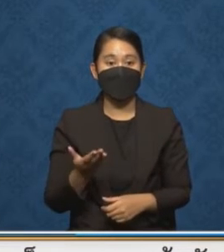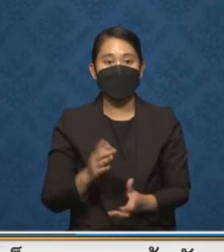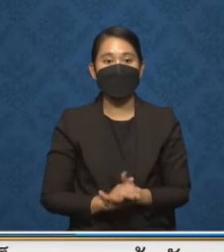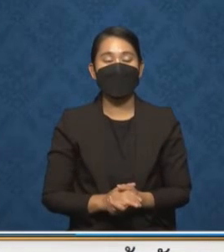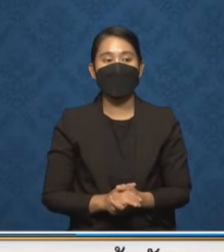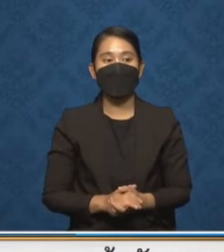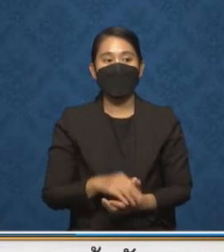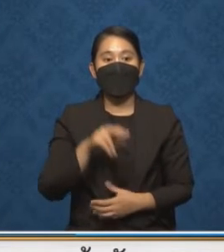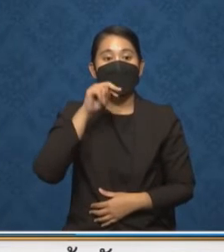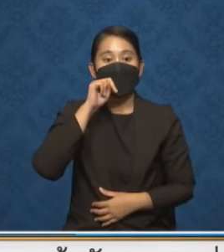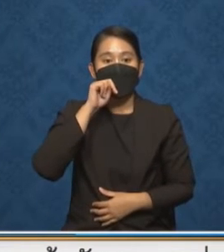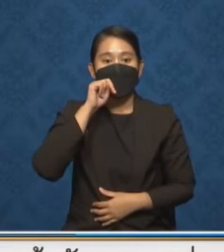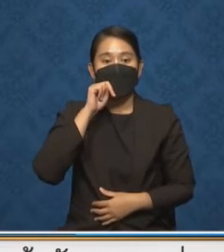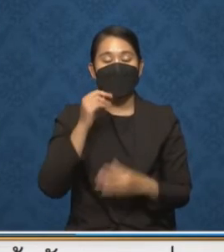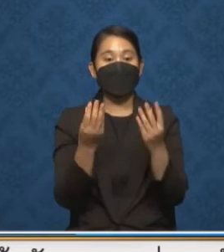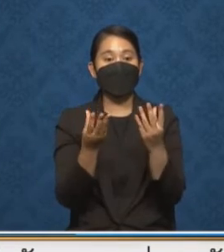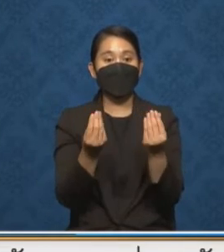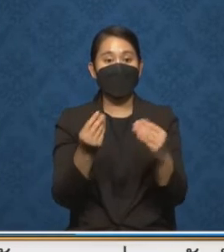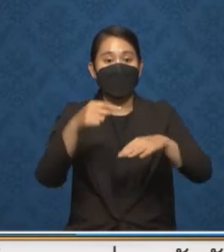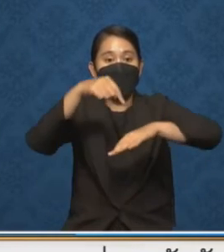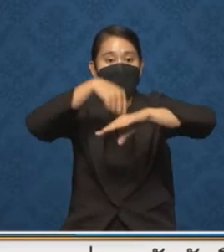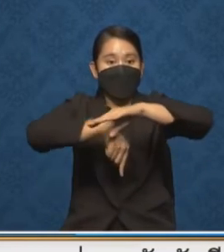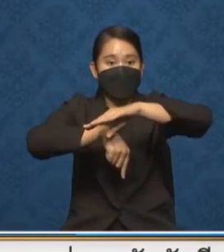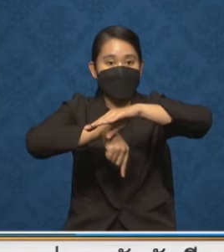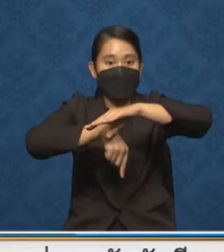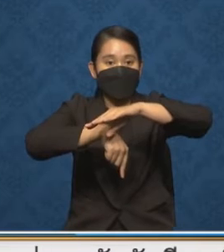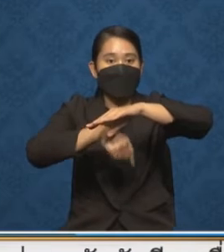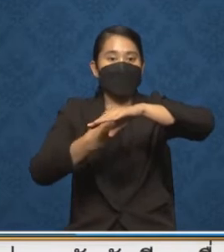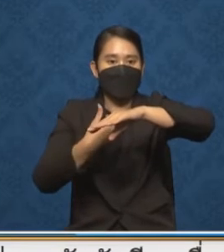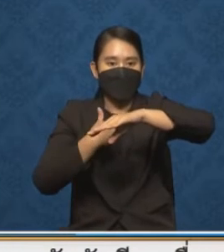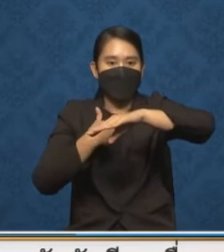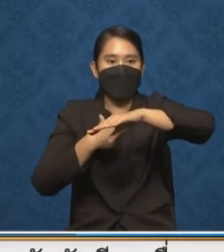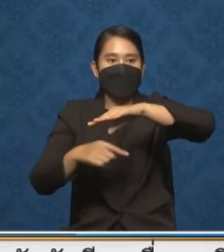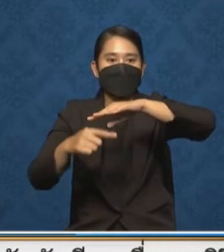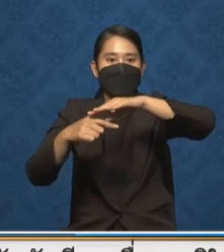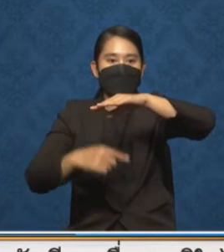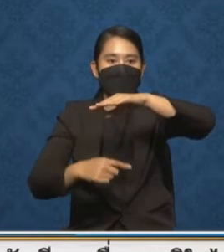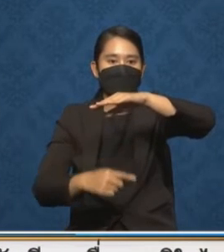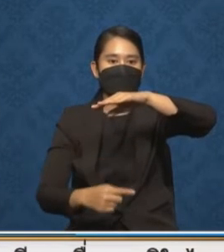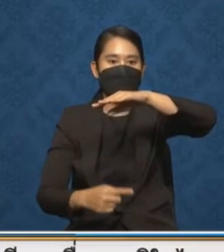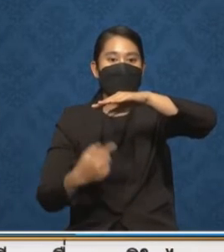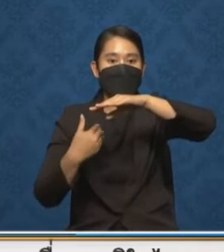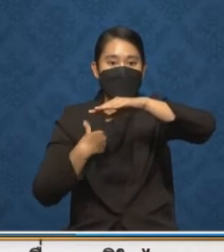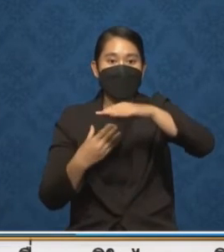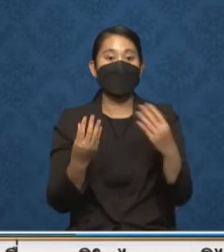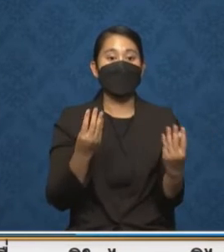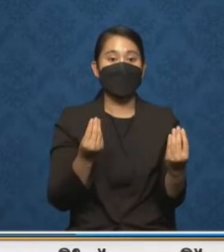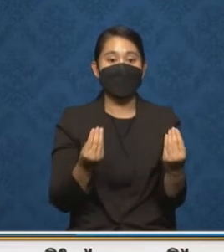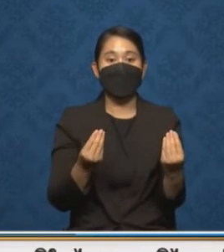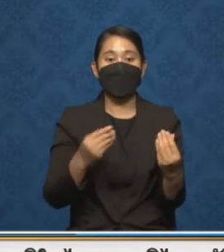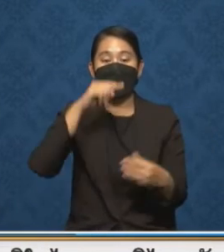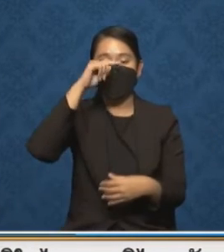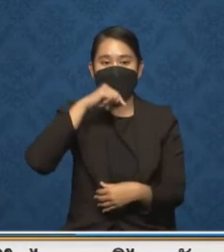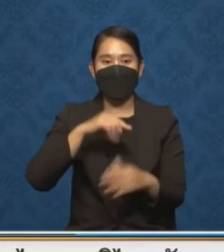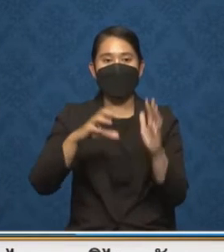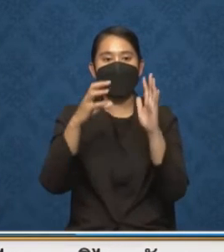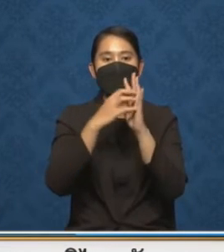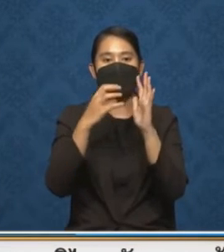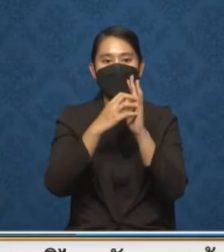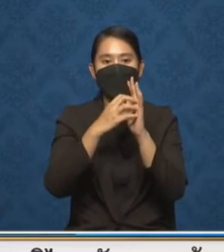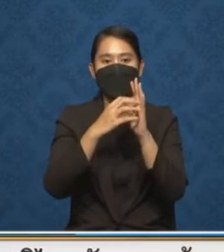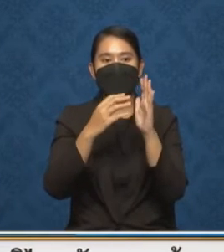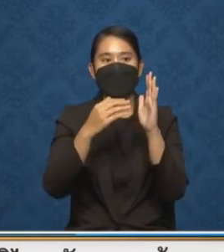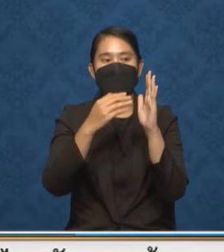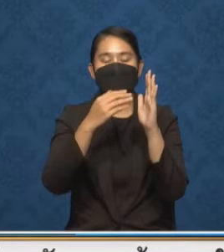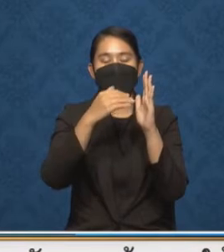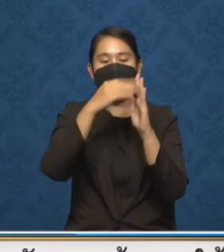เรามีน้ำที่อยู่ในบาดาน ชั้ตางๆในผานดินของเรา เดียว่าในภาคกลาง ภ